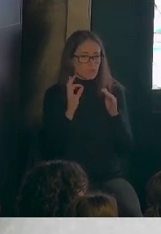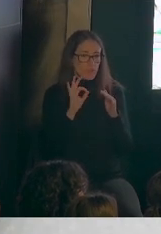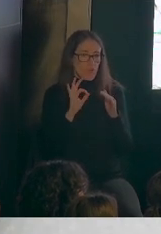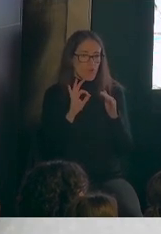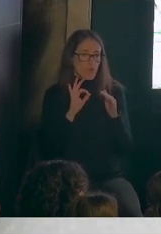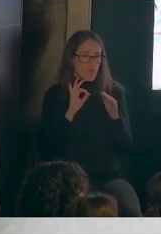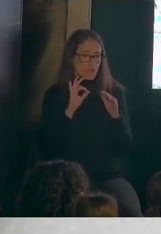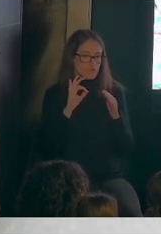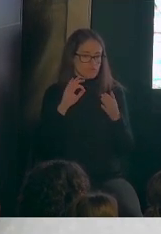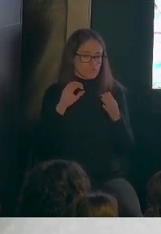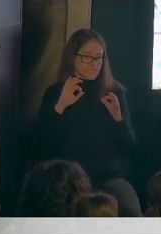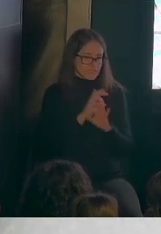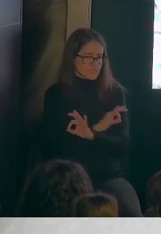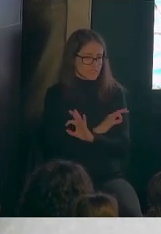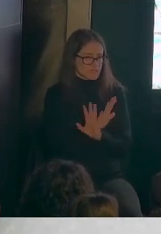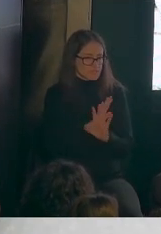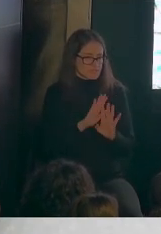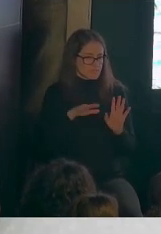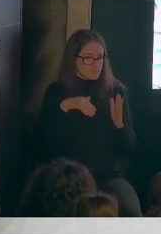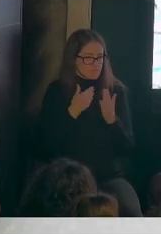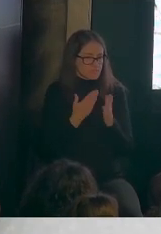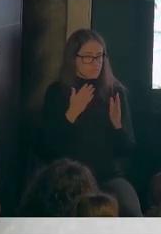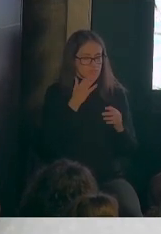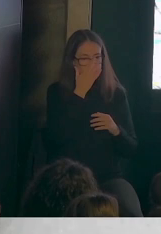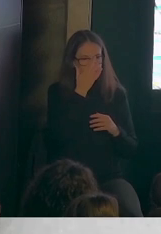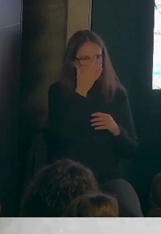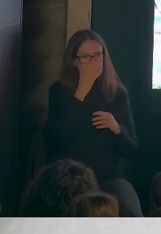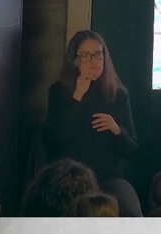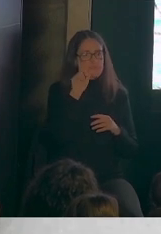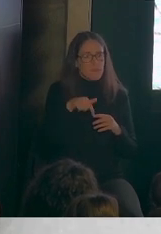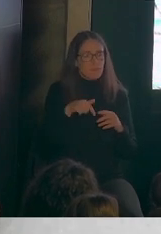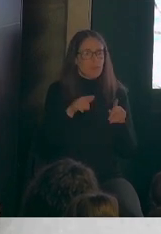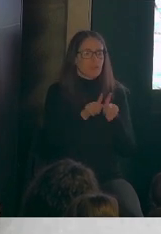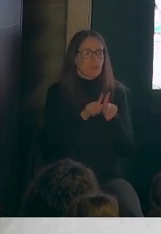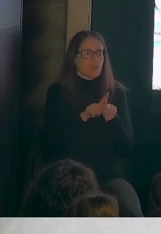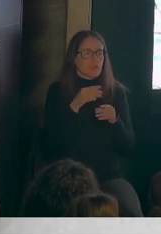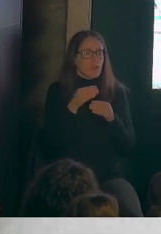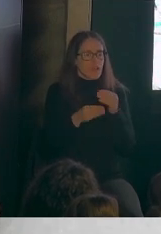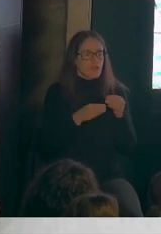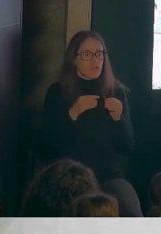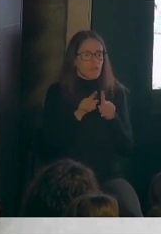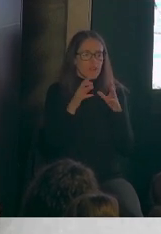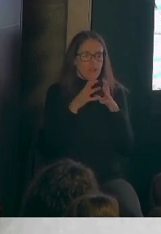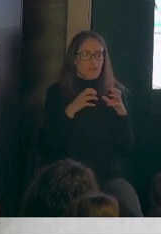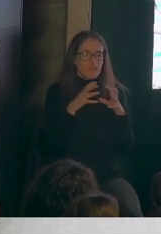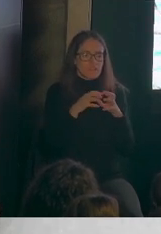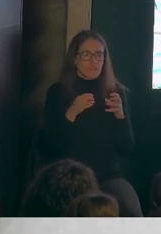al 100%. Sí? Després també greixos saludables. El tema dels greixos